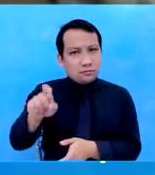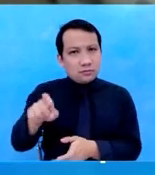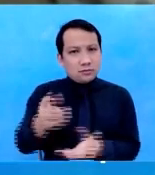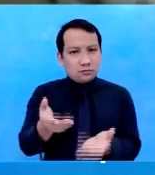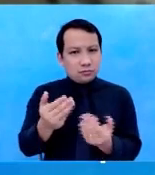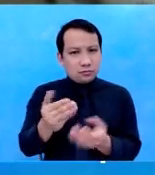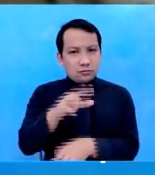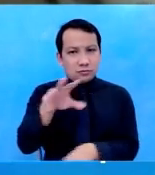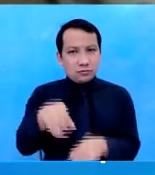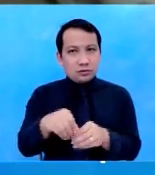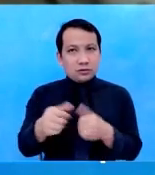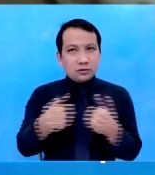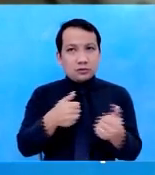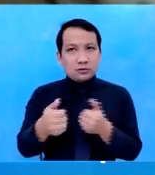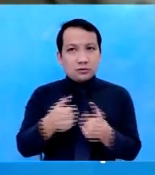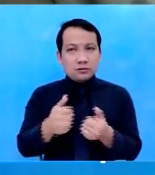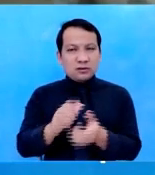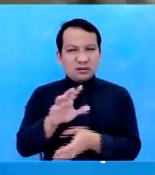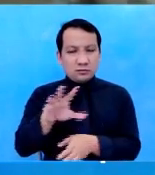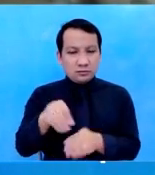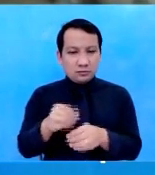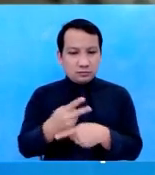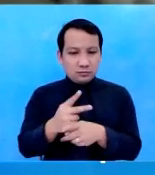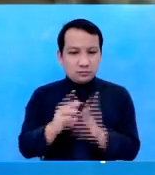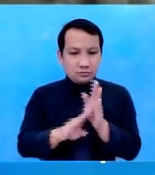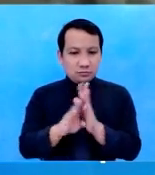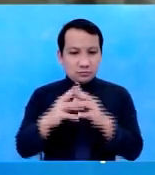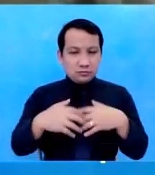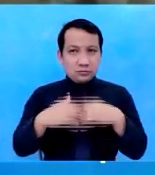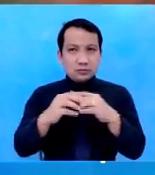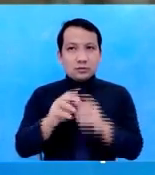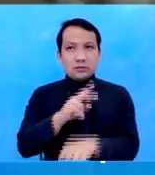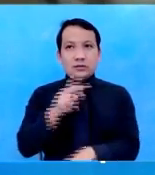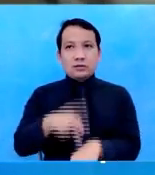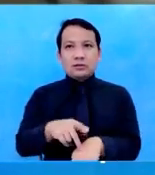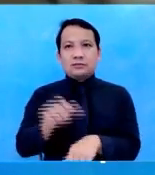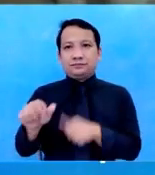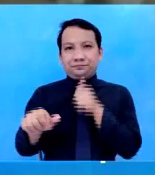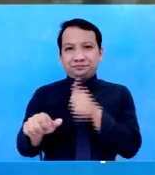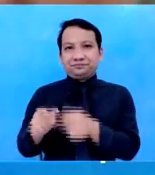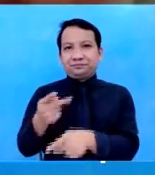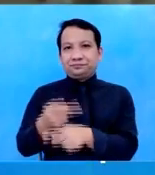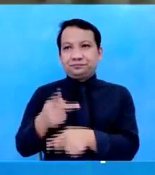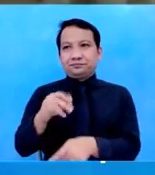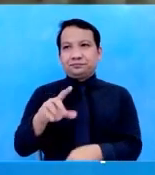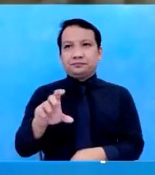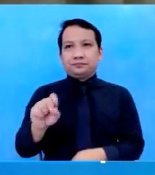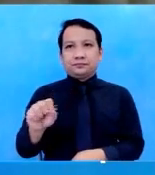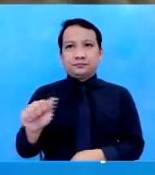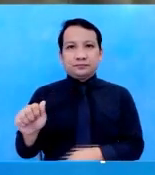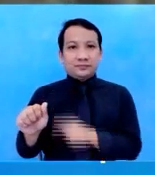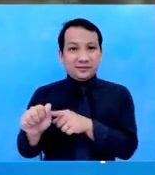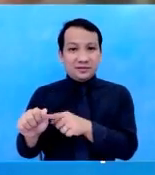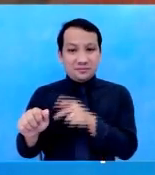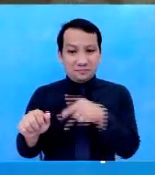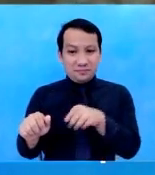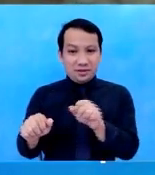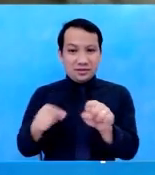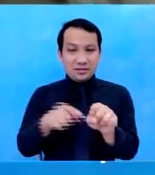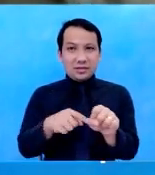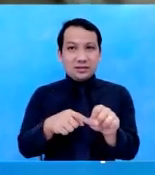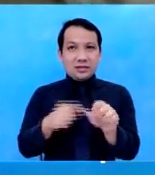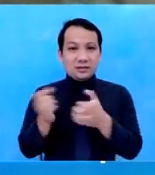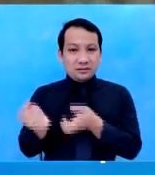to manufacture in the Philippines, but not in the PEZA zone. Kasi sa PEZA zone, pa-export